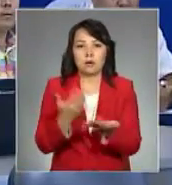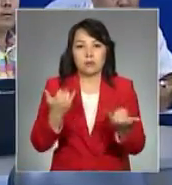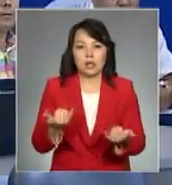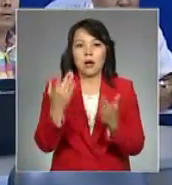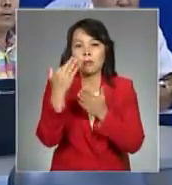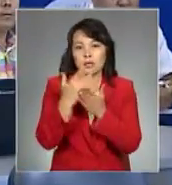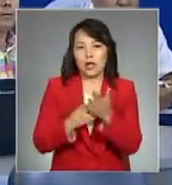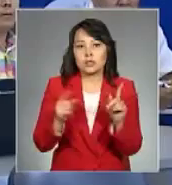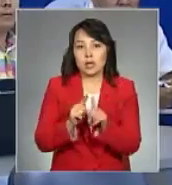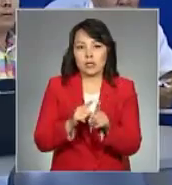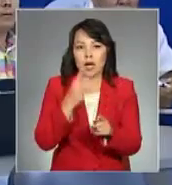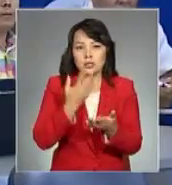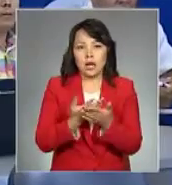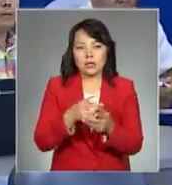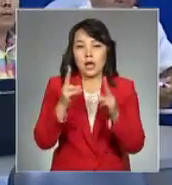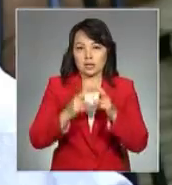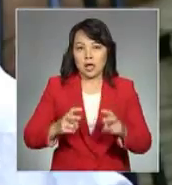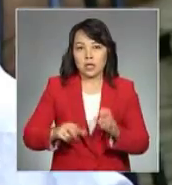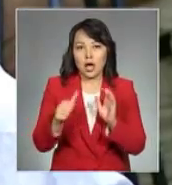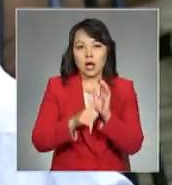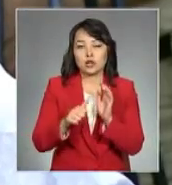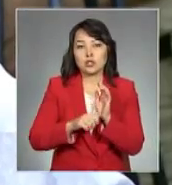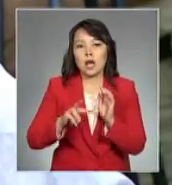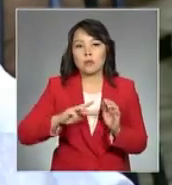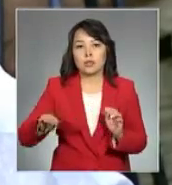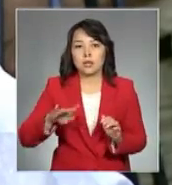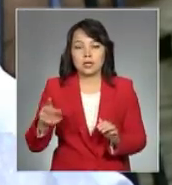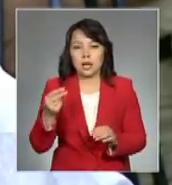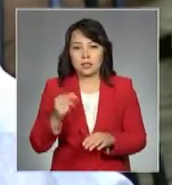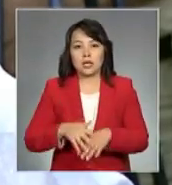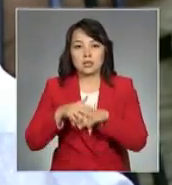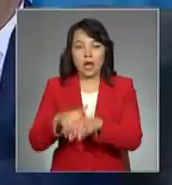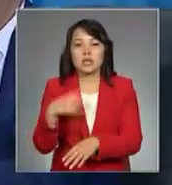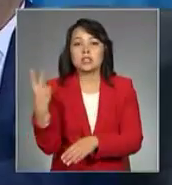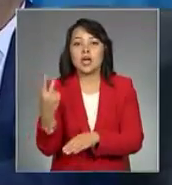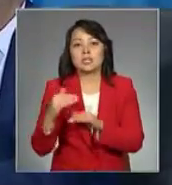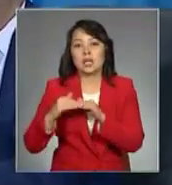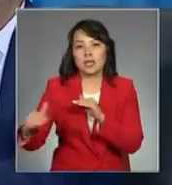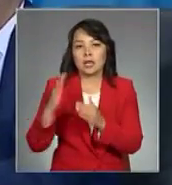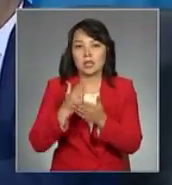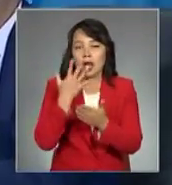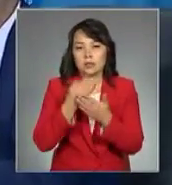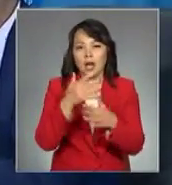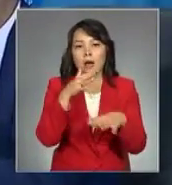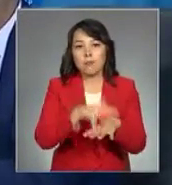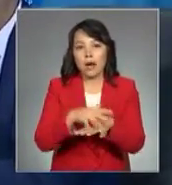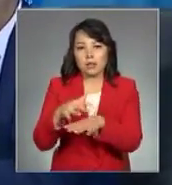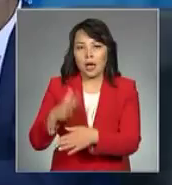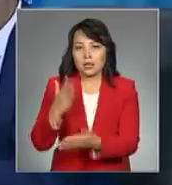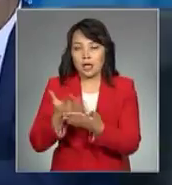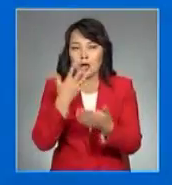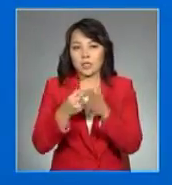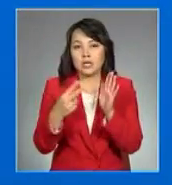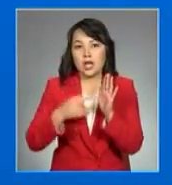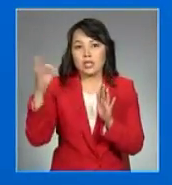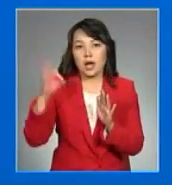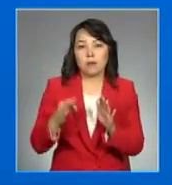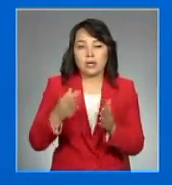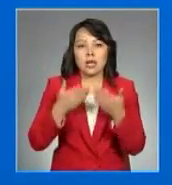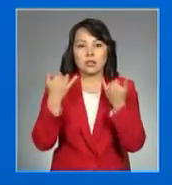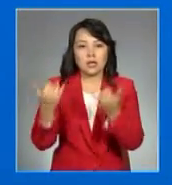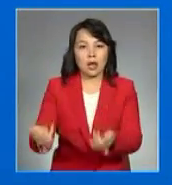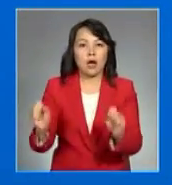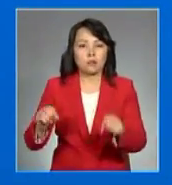кейін бағдарлама бойынша қарастырылған 600 миллион теңге екінші деңгейлі банктерге жіберіледі. Несиені 7%-дық үстемемен алуға болады. Айта